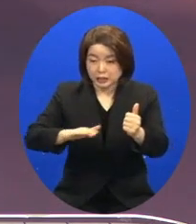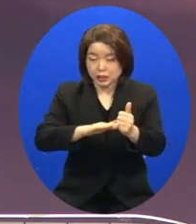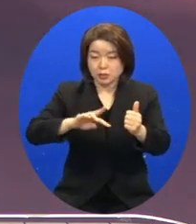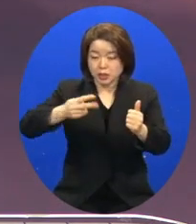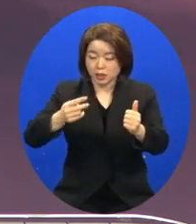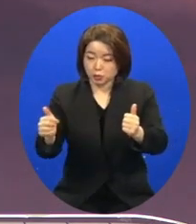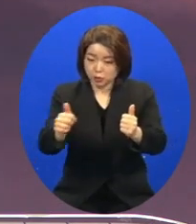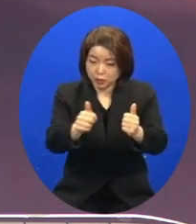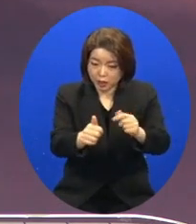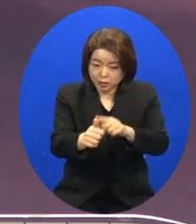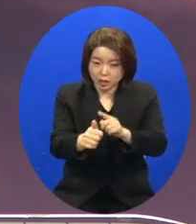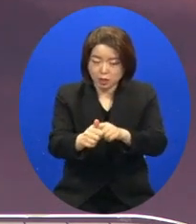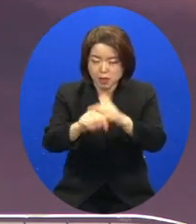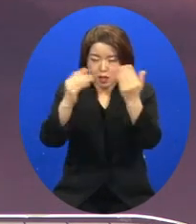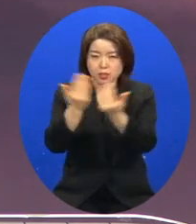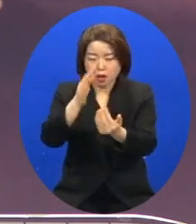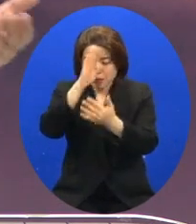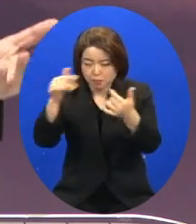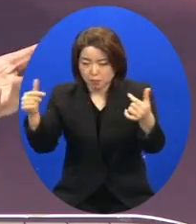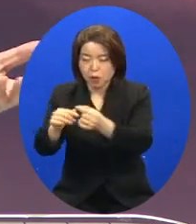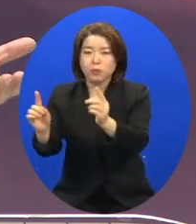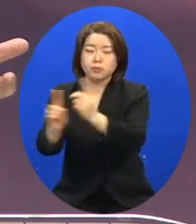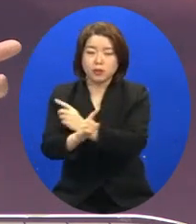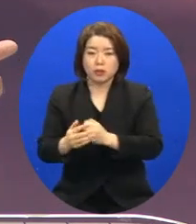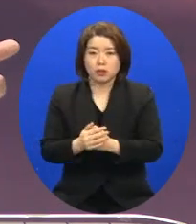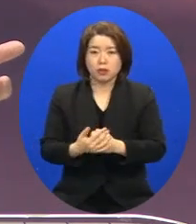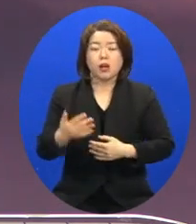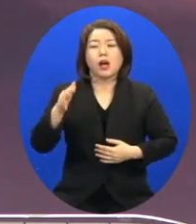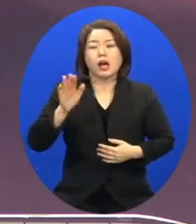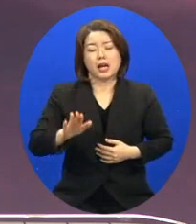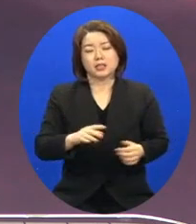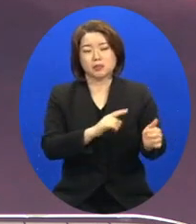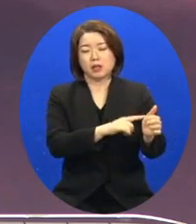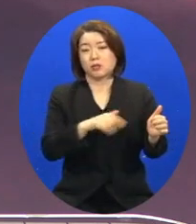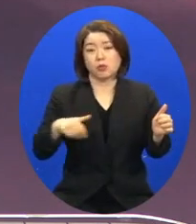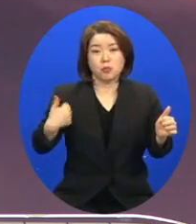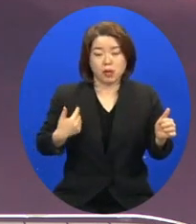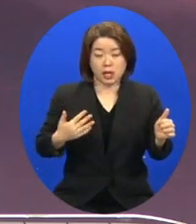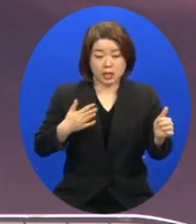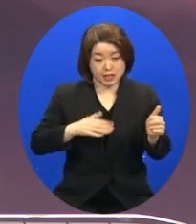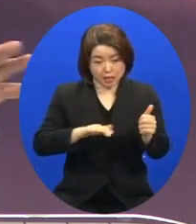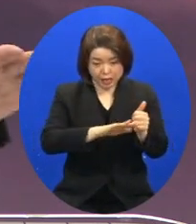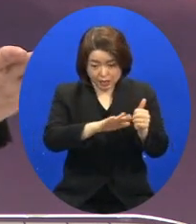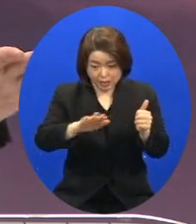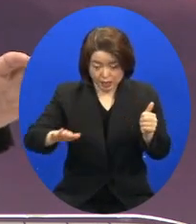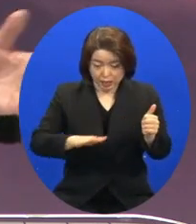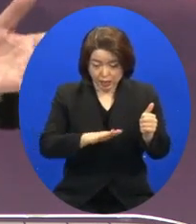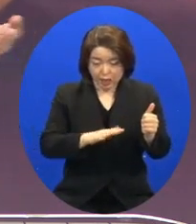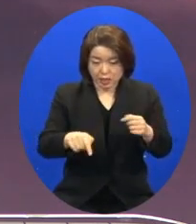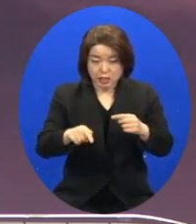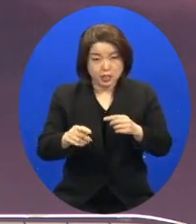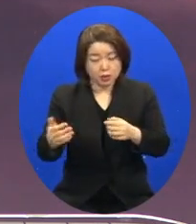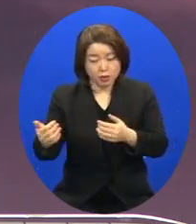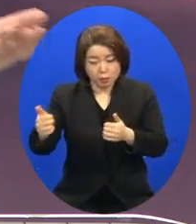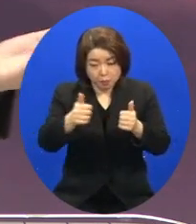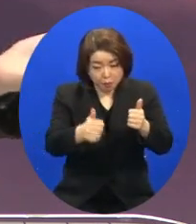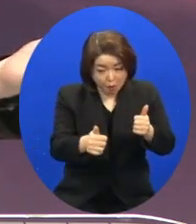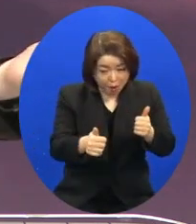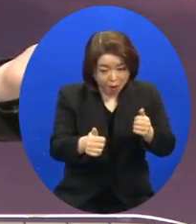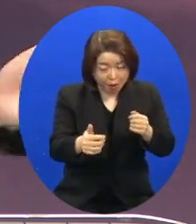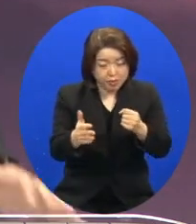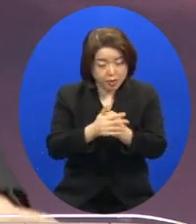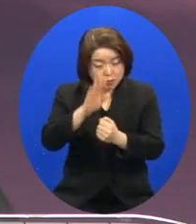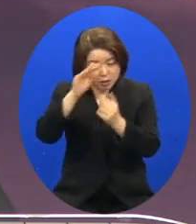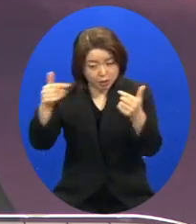고침받았어요. 그런데 넌지우스 수도사는 몰라요. 자기 그림자를 닿아서 고침을 받았기에 자기가 한 줄